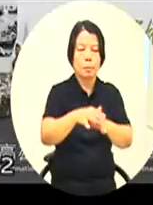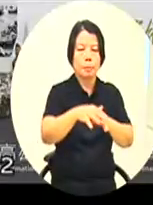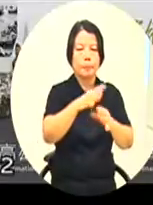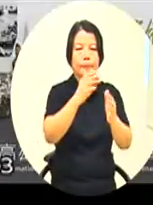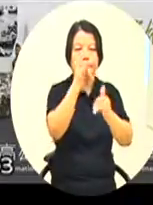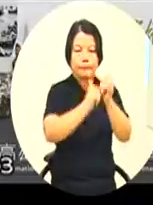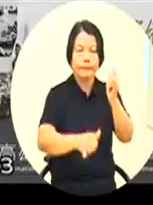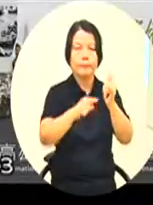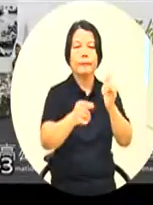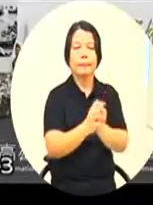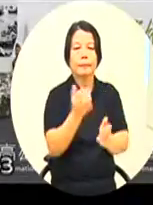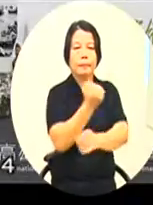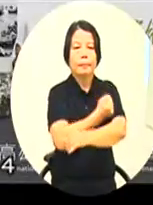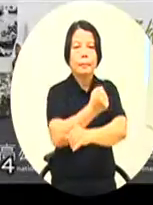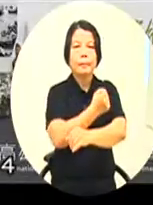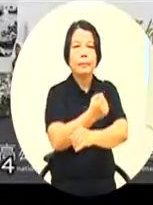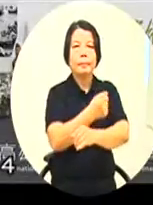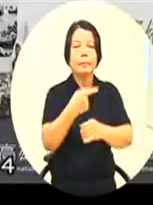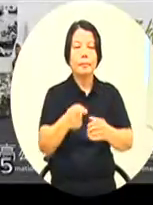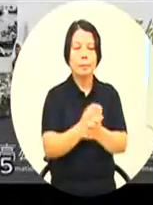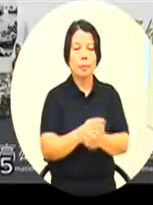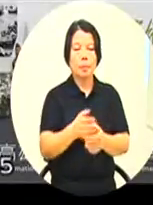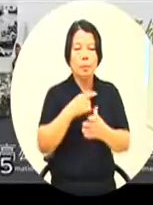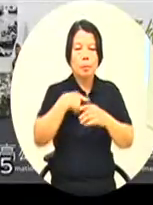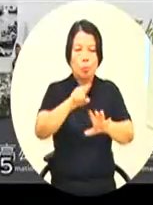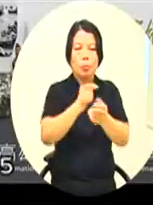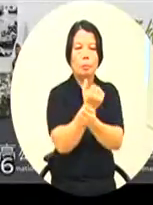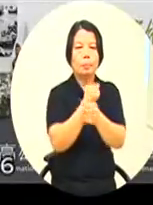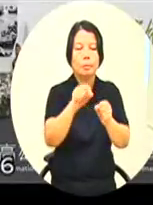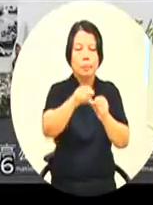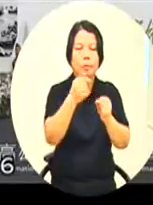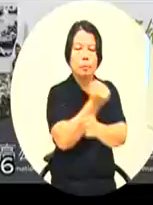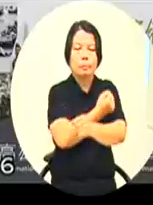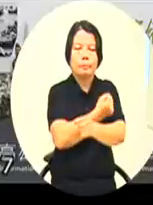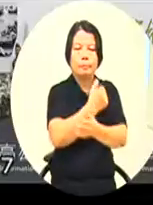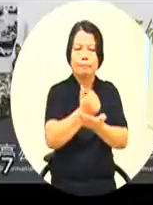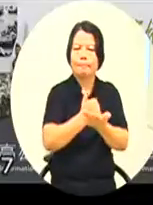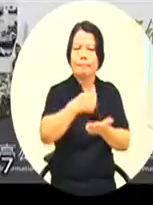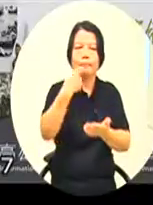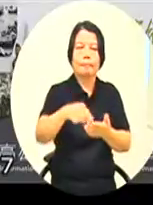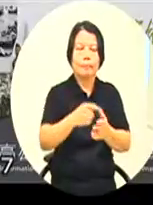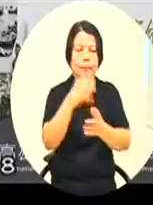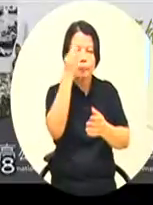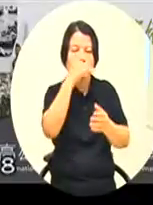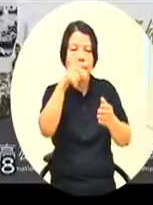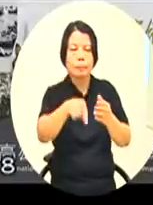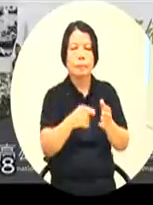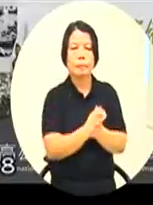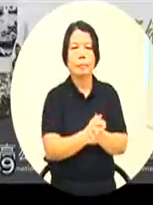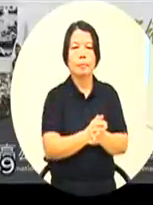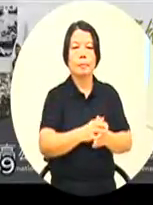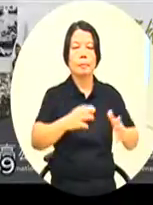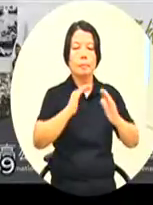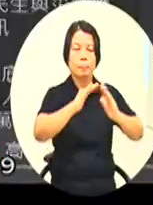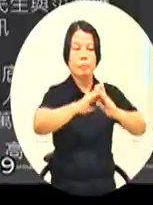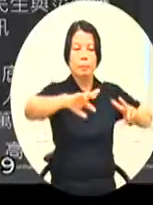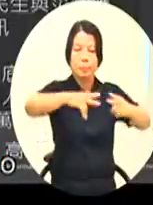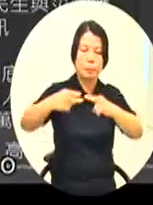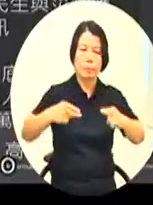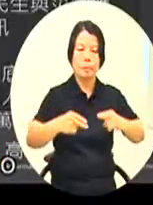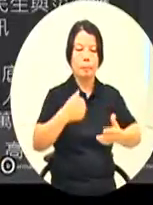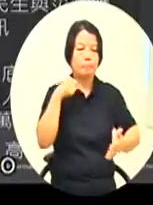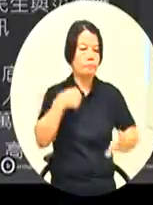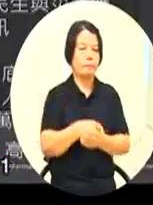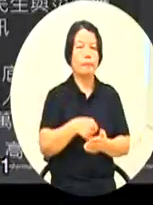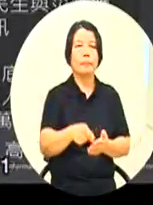到我们要努力去挣脱这样一个辛苦的宿命，要谋求我们城市转型的一个决心。